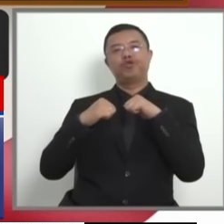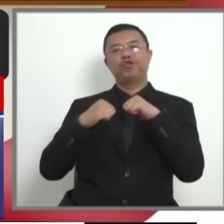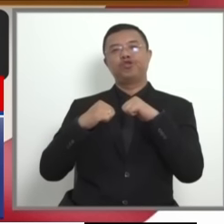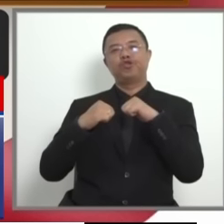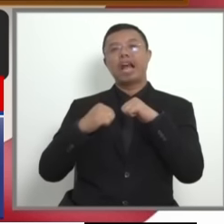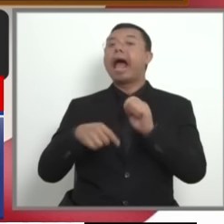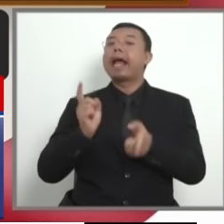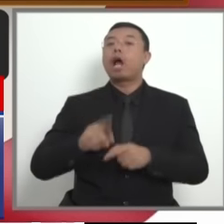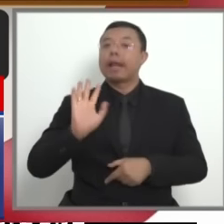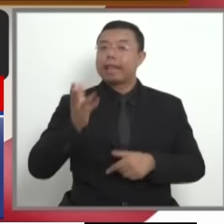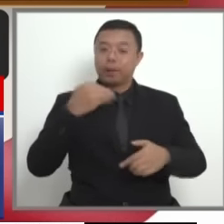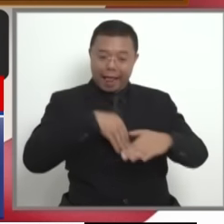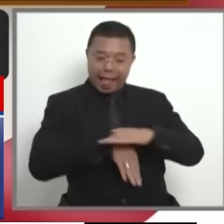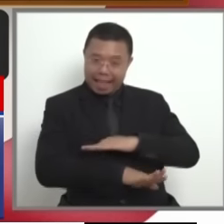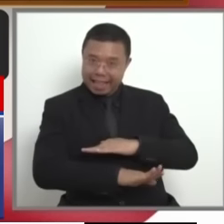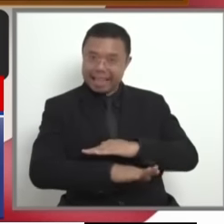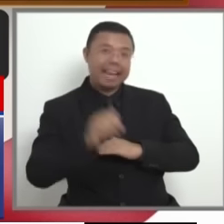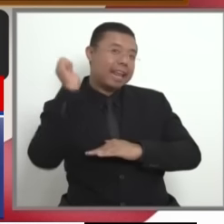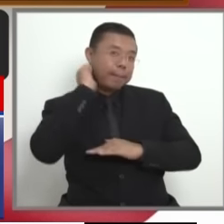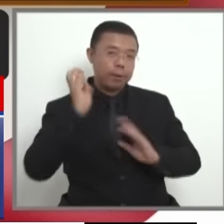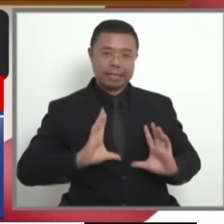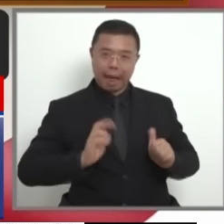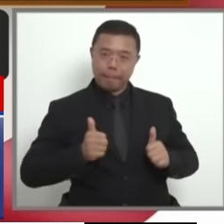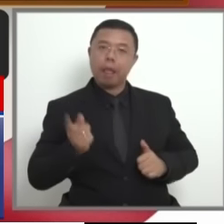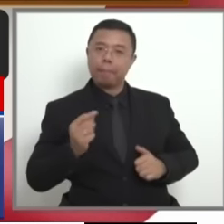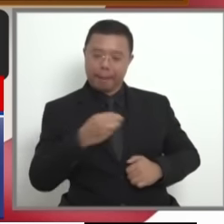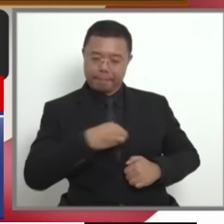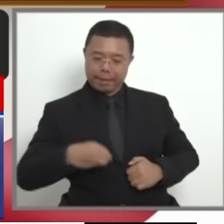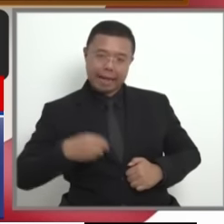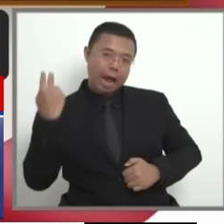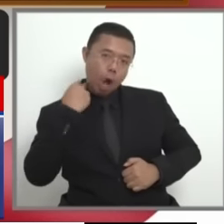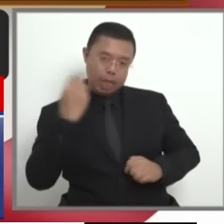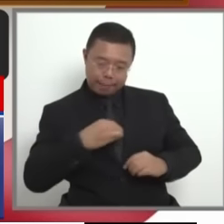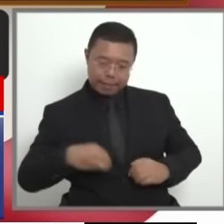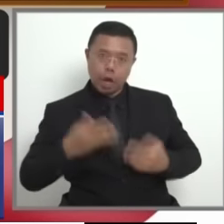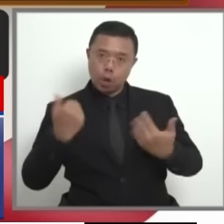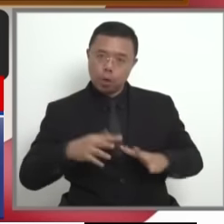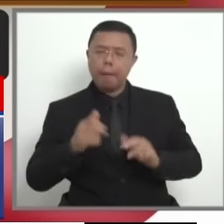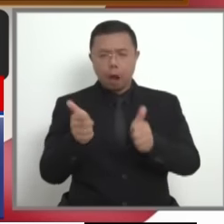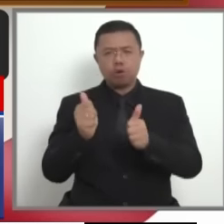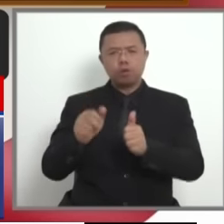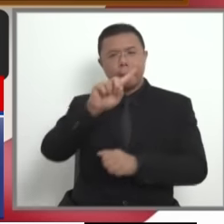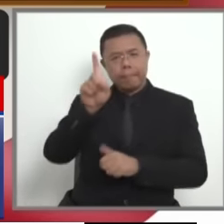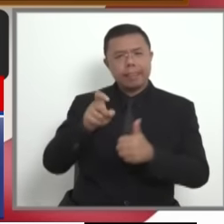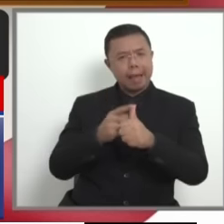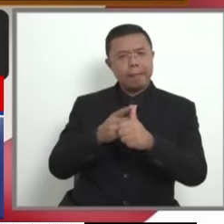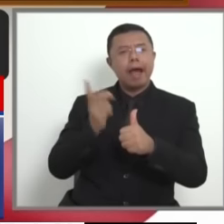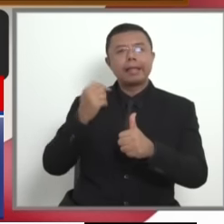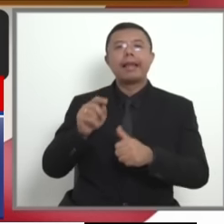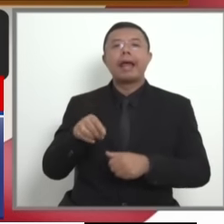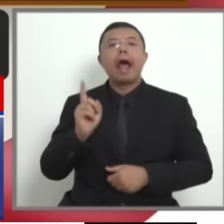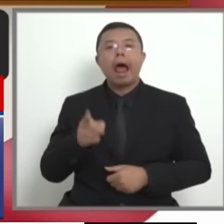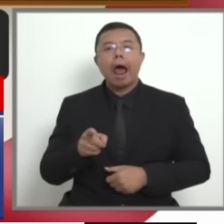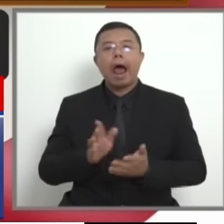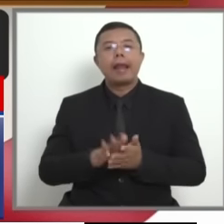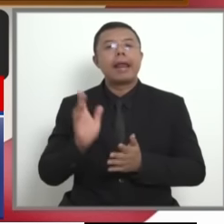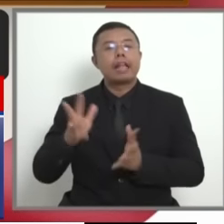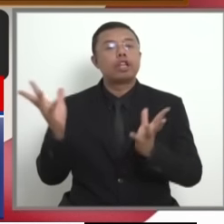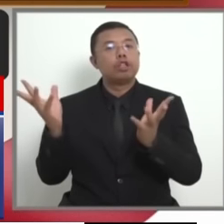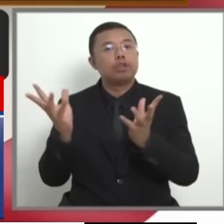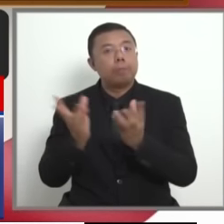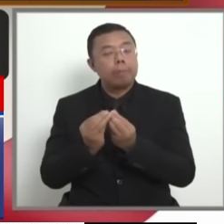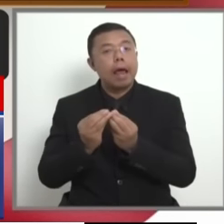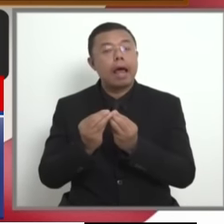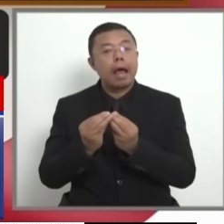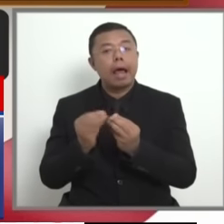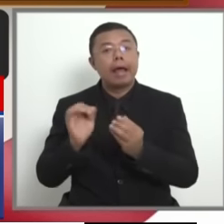setelah itu dia akan lahir ibunya selamat karena diperiksa tadi Bapak sampaikan sudah bagus Pak tadi pertama Pak aki akab akan turun